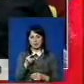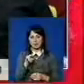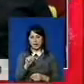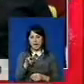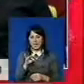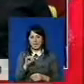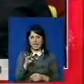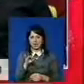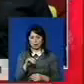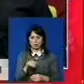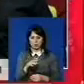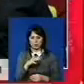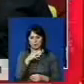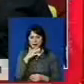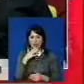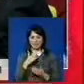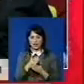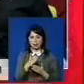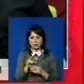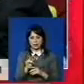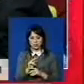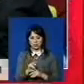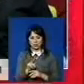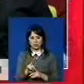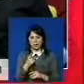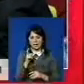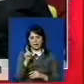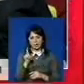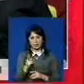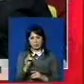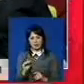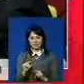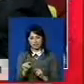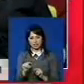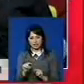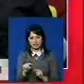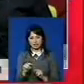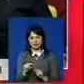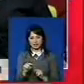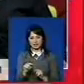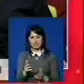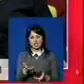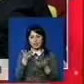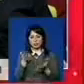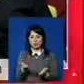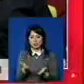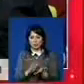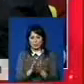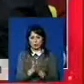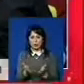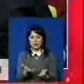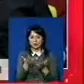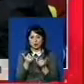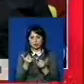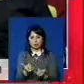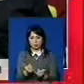მზრუნველობა თავის თავად არის მრავალპროფილიანი. იგი გულისხმობს ერთი მხრივ ადამიანისთვის, ბავშვისთვის ამ შემთხვევაში შემსუბუქებას, მდგომარეობის,